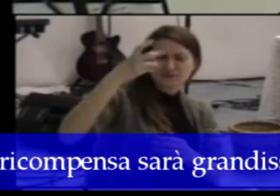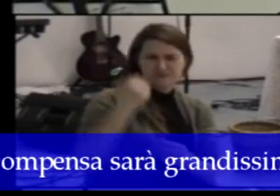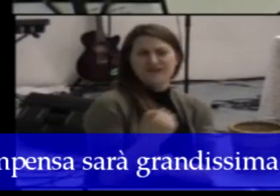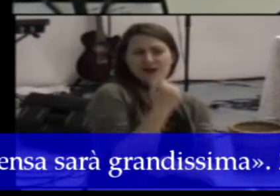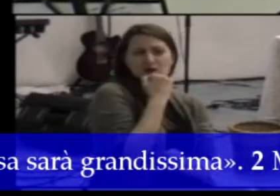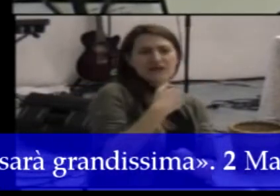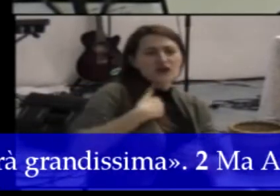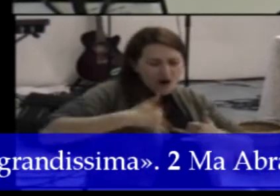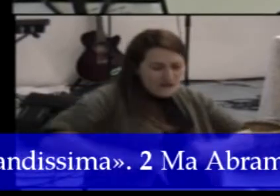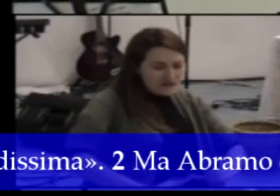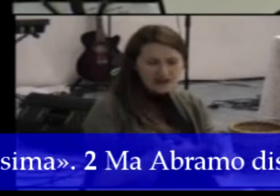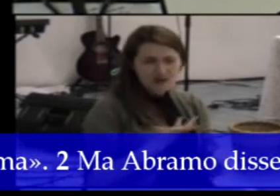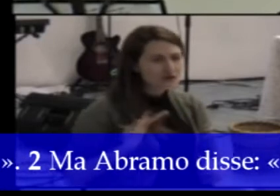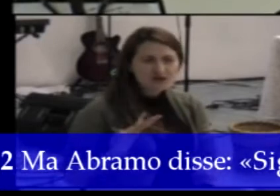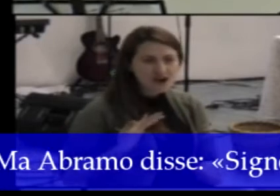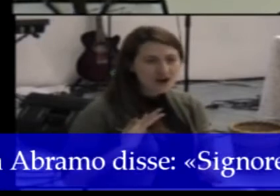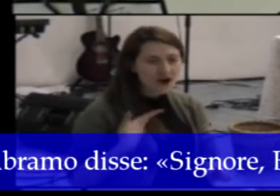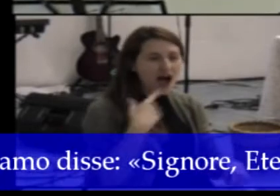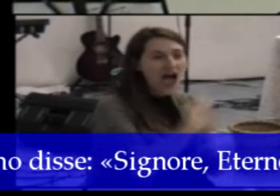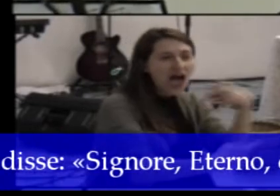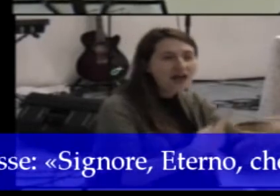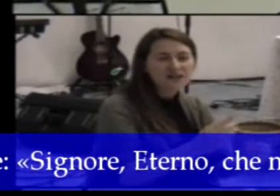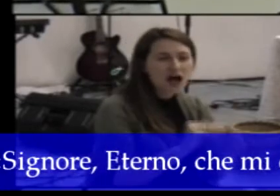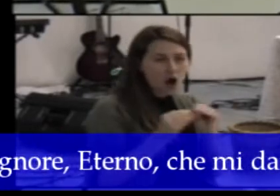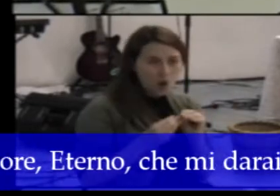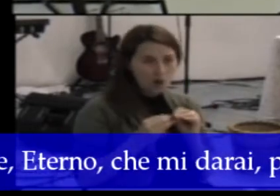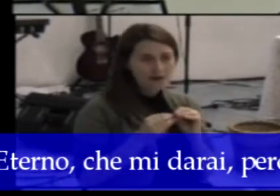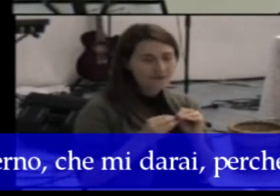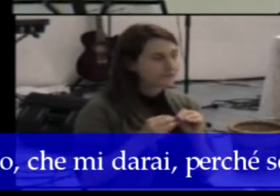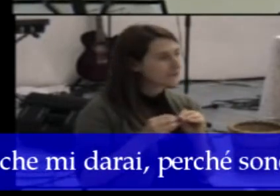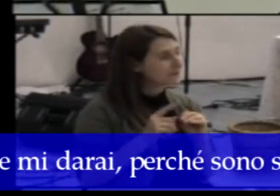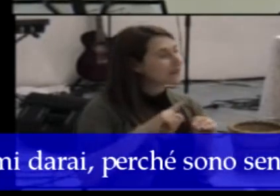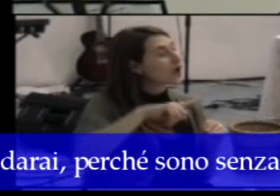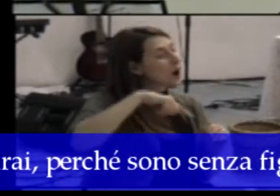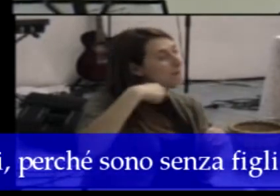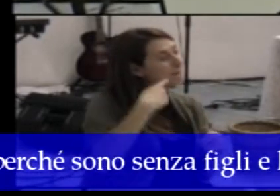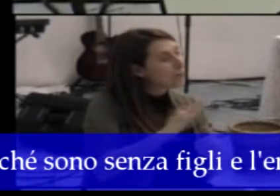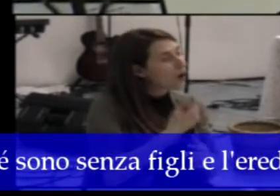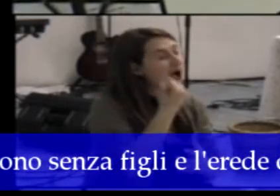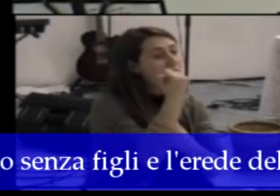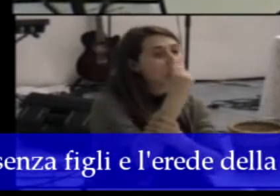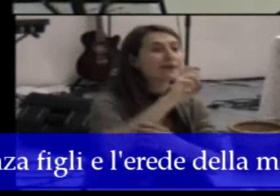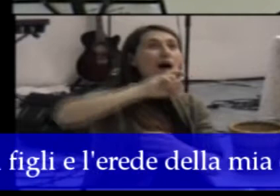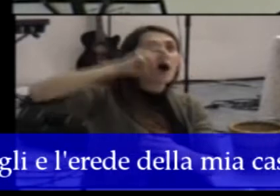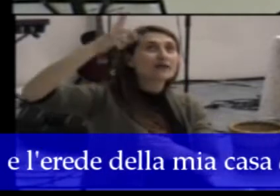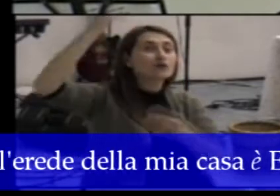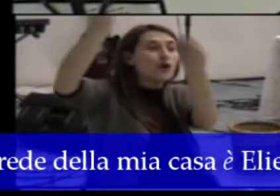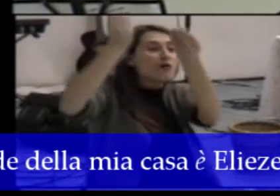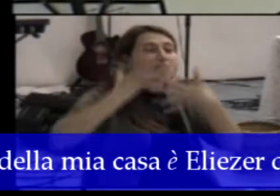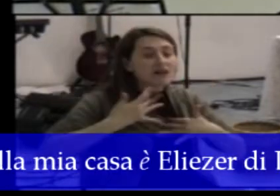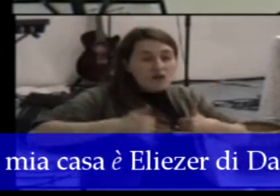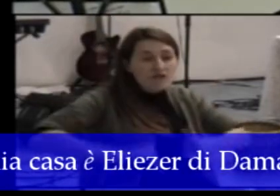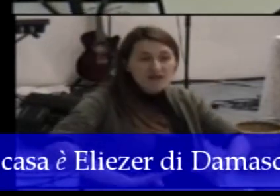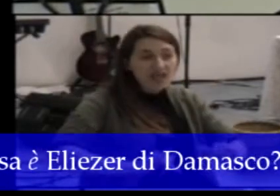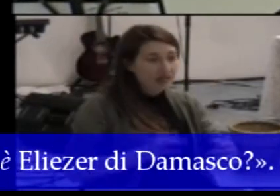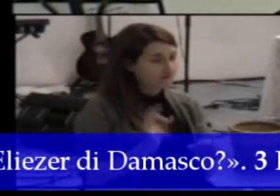mia casa è Eliezer di Damasco. Poi Abramo soggiunse: tu non mi hai dato alcuna discendenza, ed ecco, uno